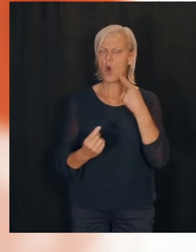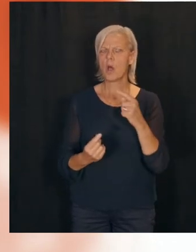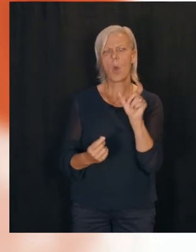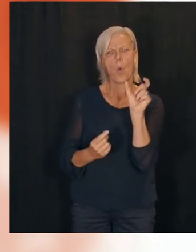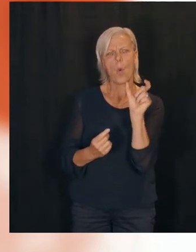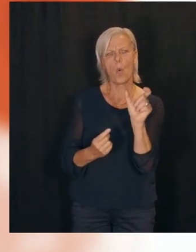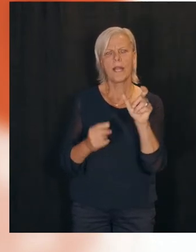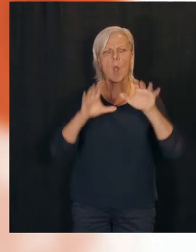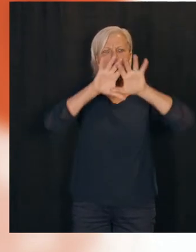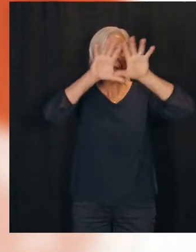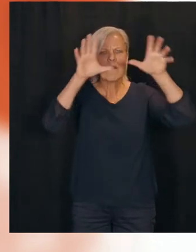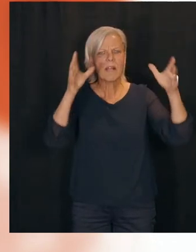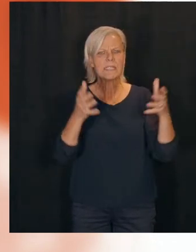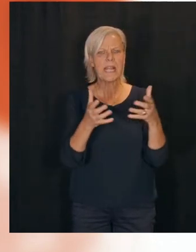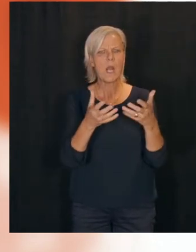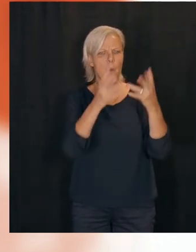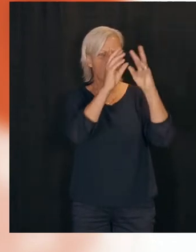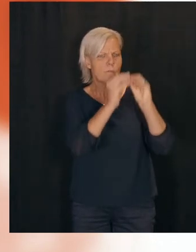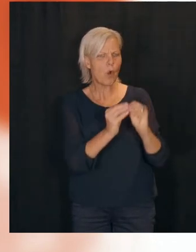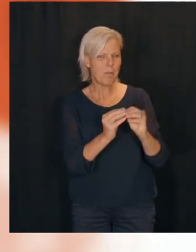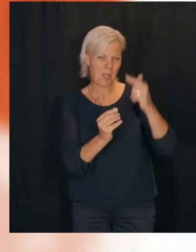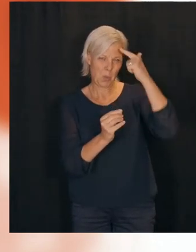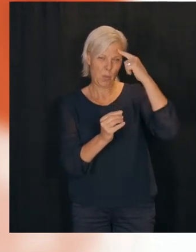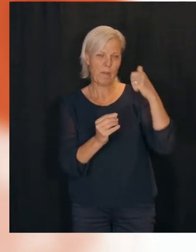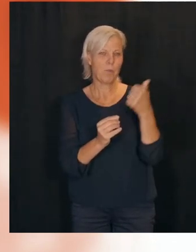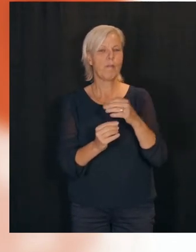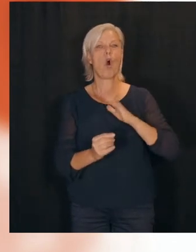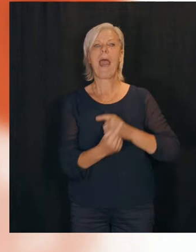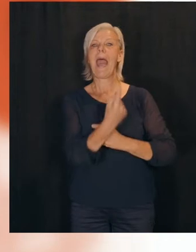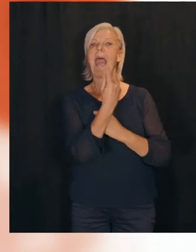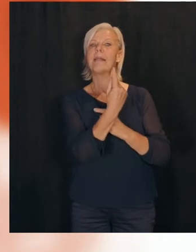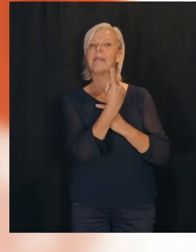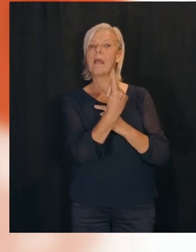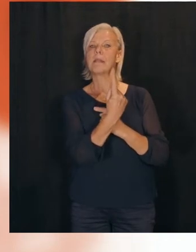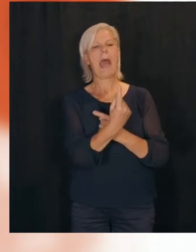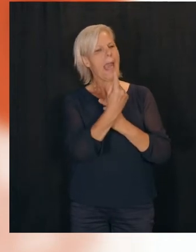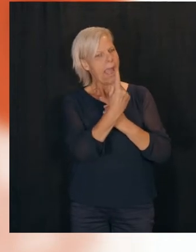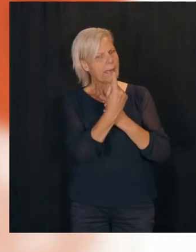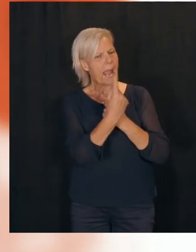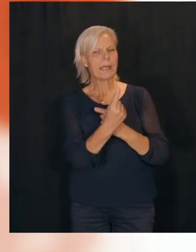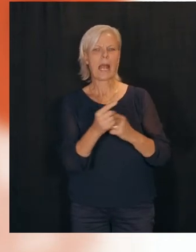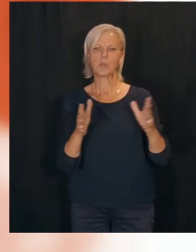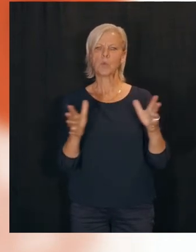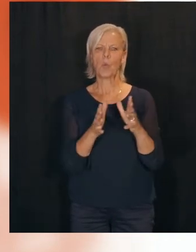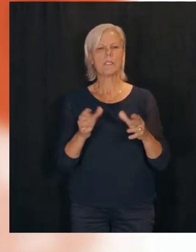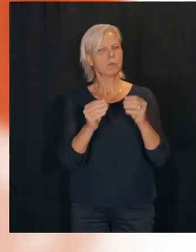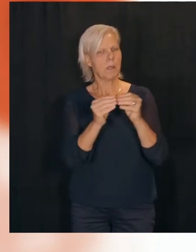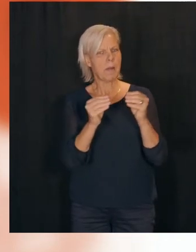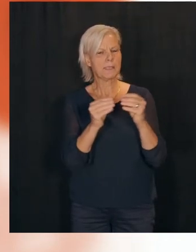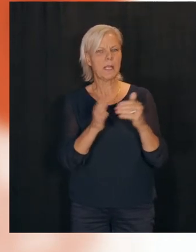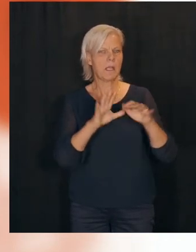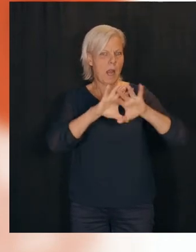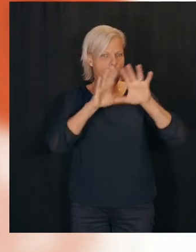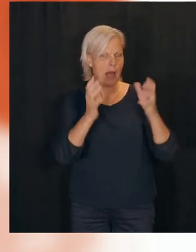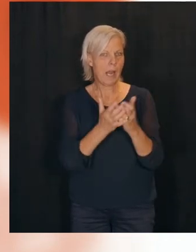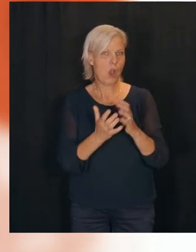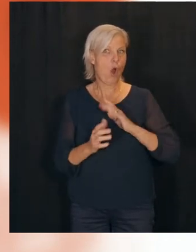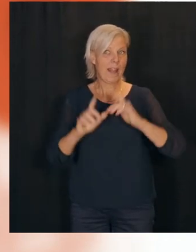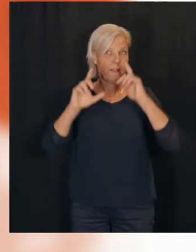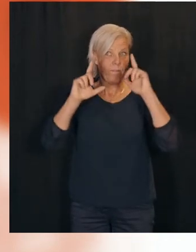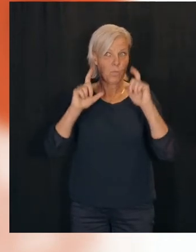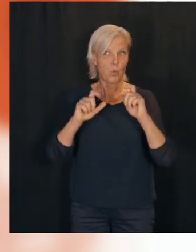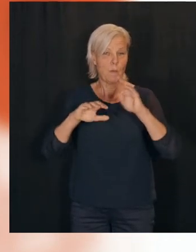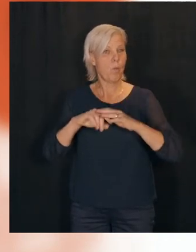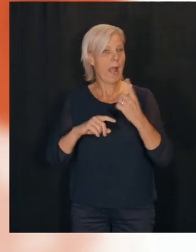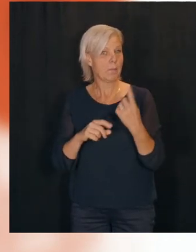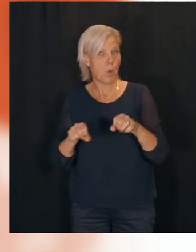så blir det lätt att man förstår det som att vi behöver en enda design. Att det handlar om en storlek som ska passa alla. Jag har med ett foto här på ett par skor.